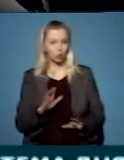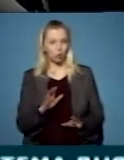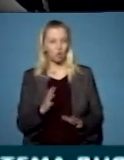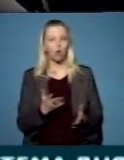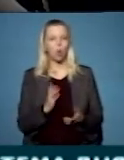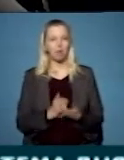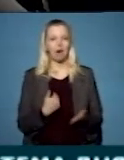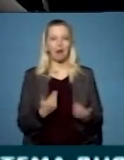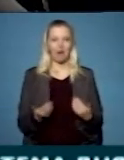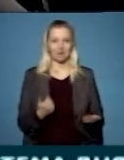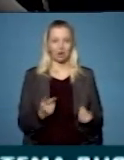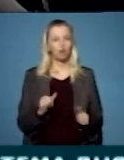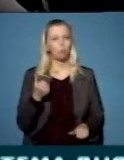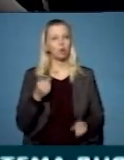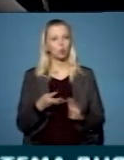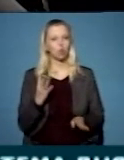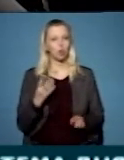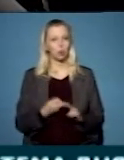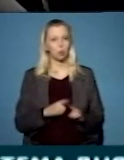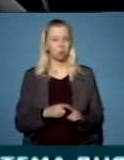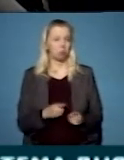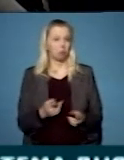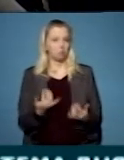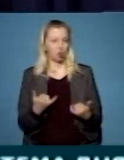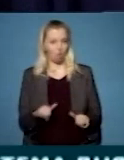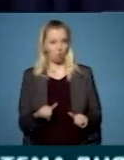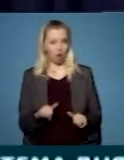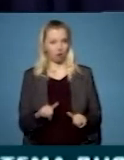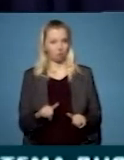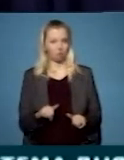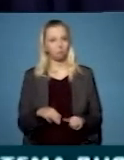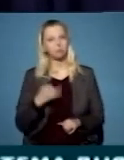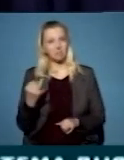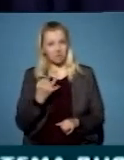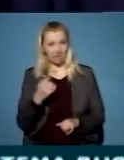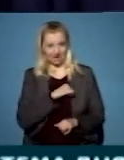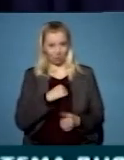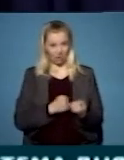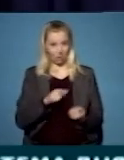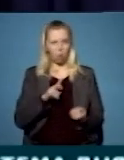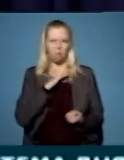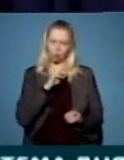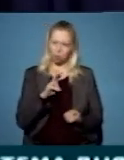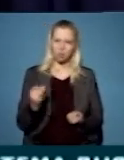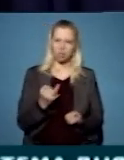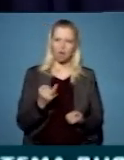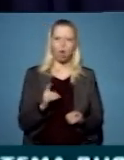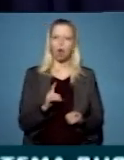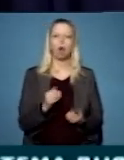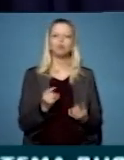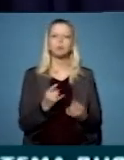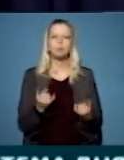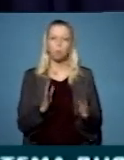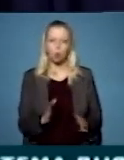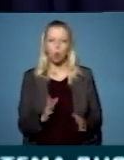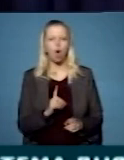є реакція на зупинки? В першу чергу, це здивування, цікавість самих же водіїв. Багато кому цікаво, а що тепер так буде, а